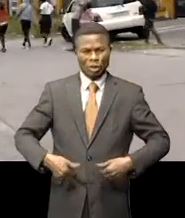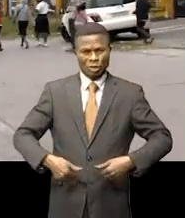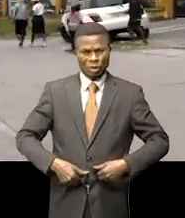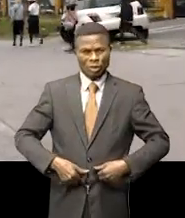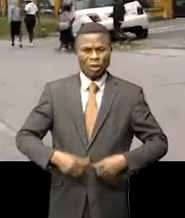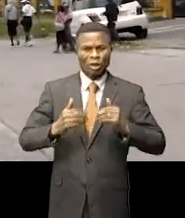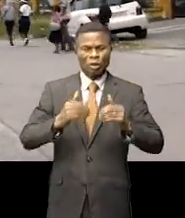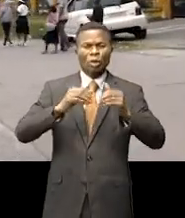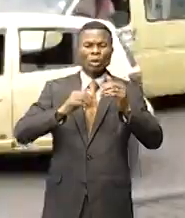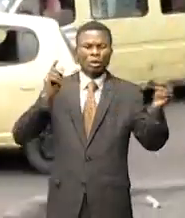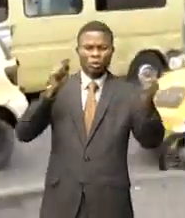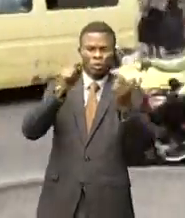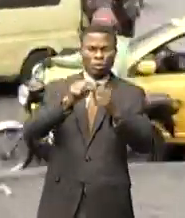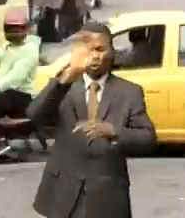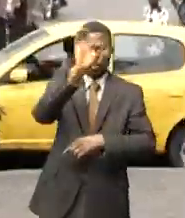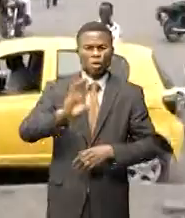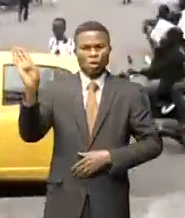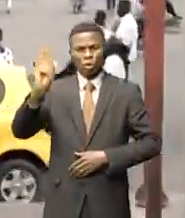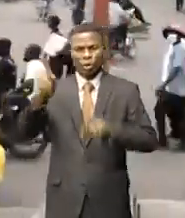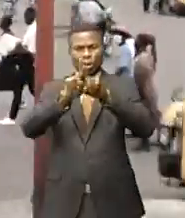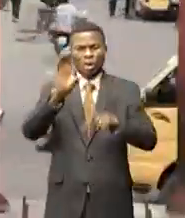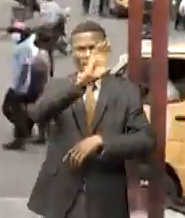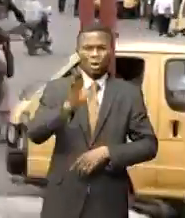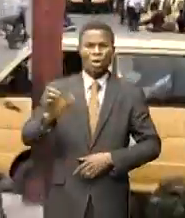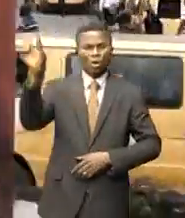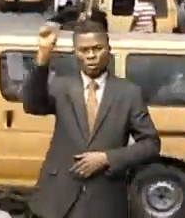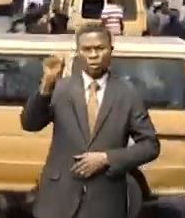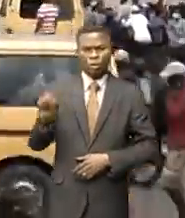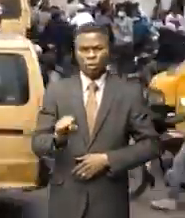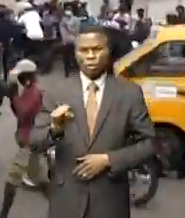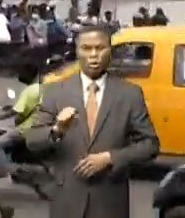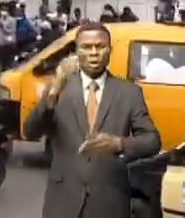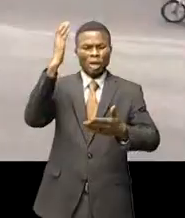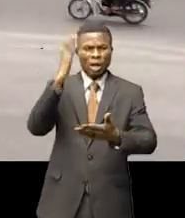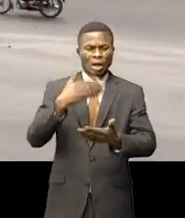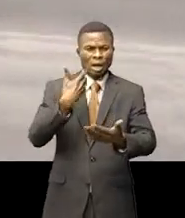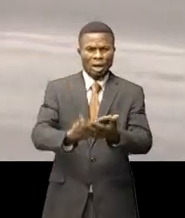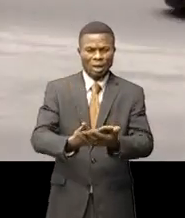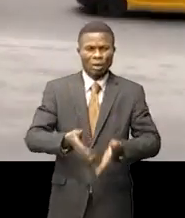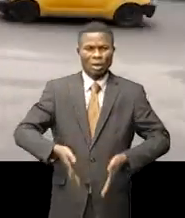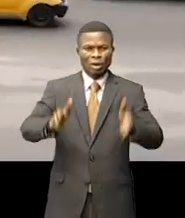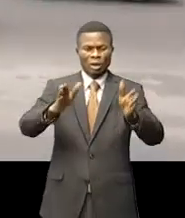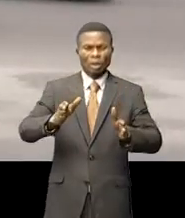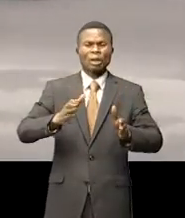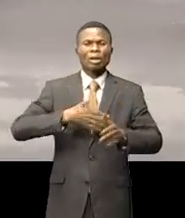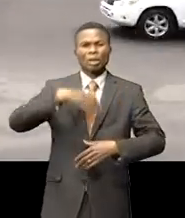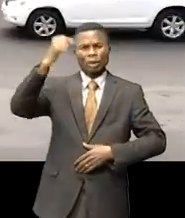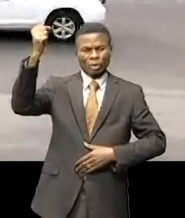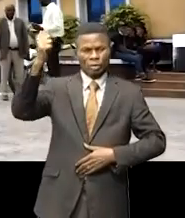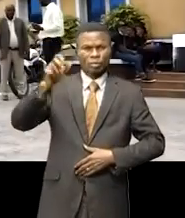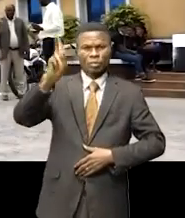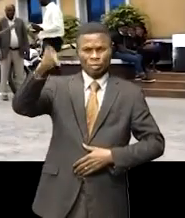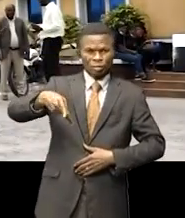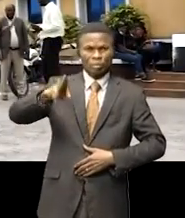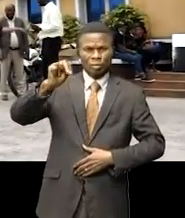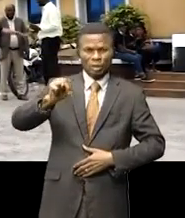la suite pris la direction des communes de Bumbu et de Selembao pour chuter à son point de départ sur les boulevards Triomphal au PNMLS.